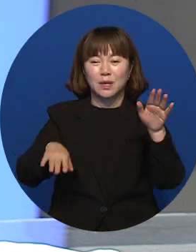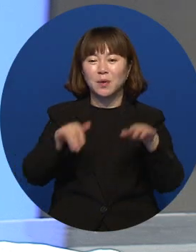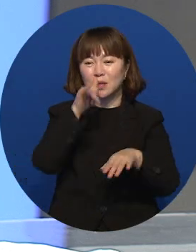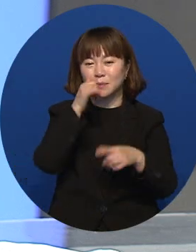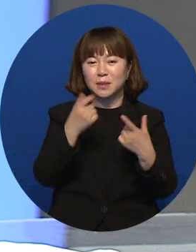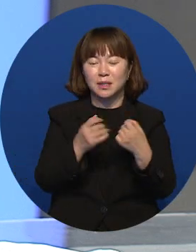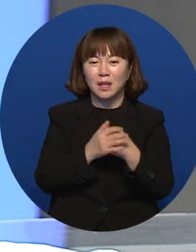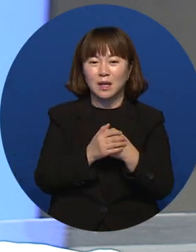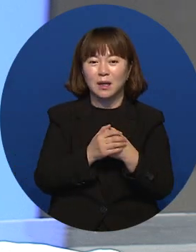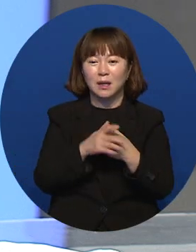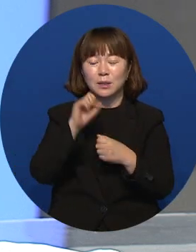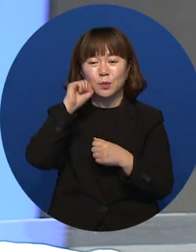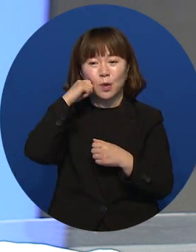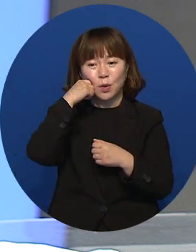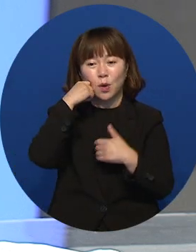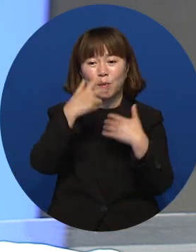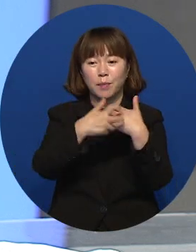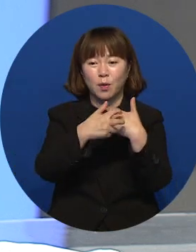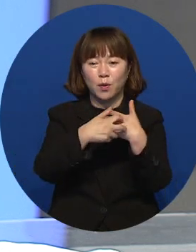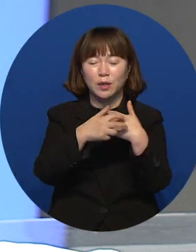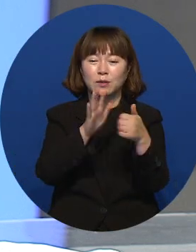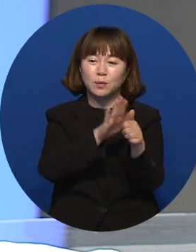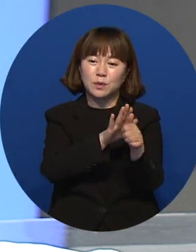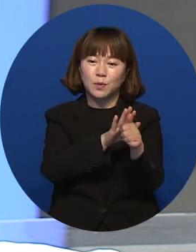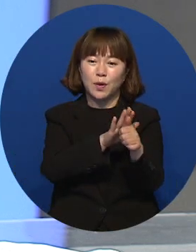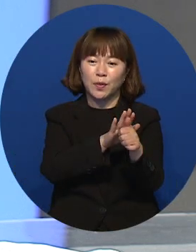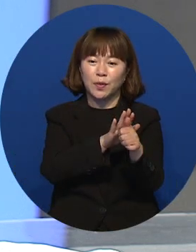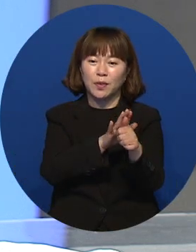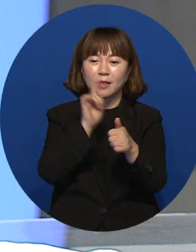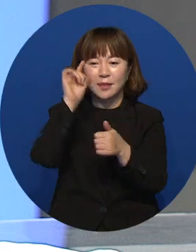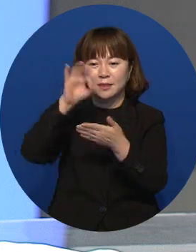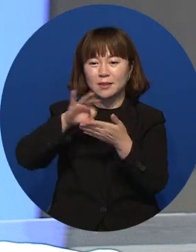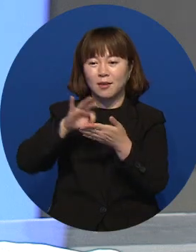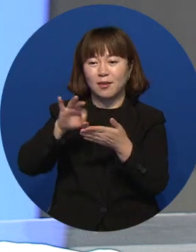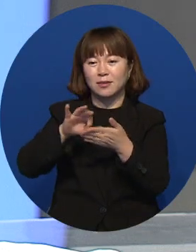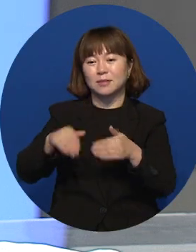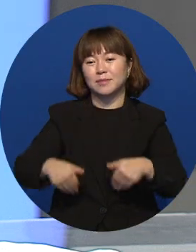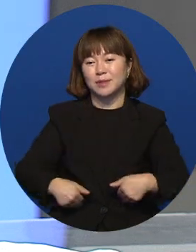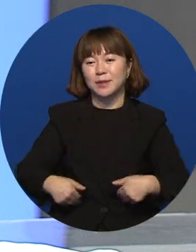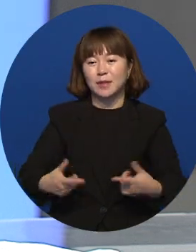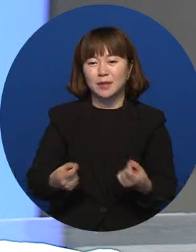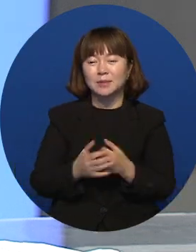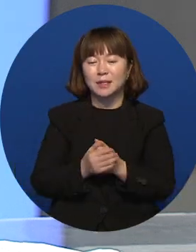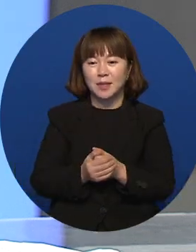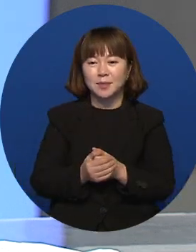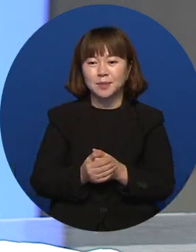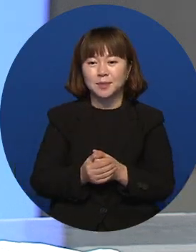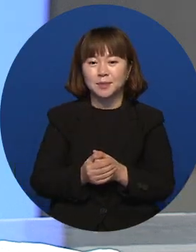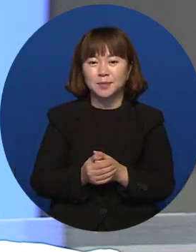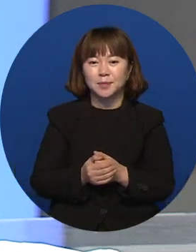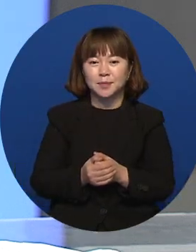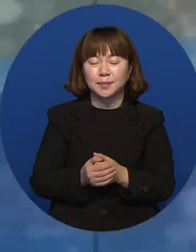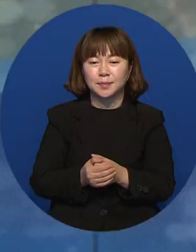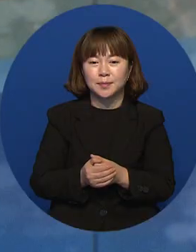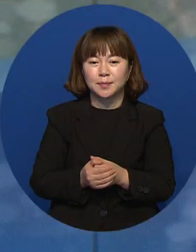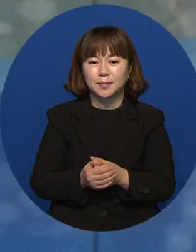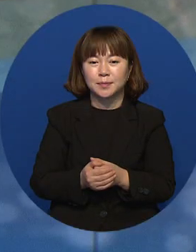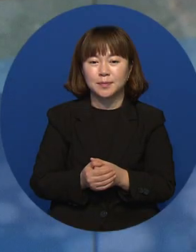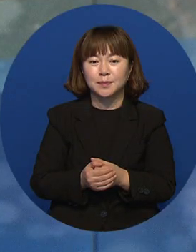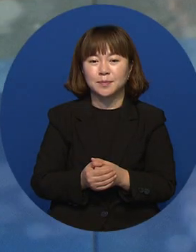래 지원 이라든가 얘 이런거 좀 신경을 썼으면 좋겠습니다 제 이루게 입장에서 예 현업에서 계속 그